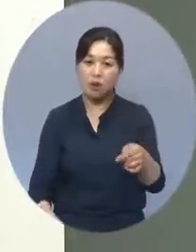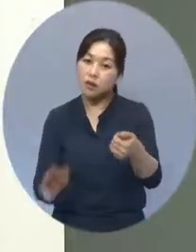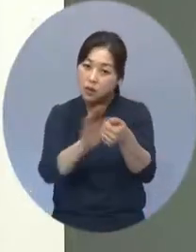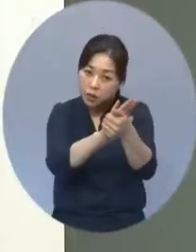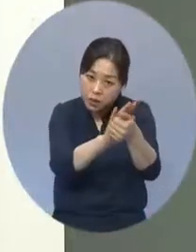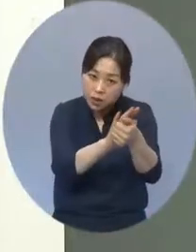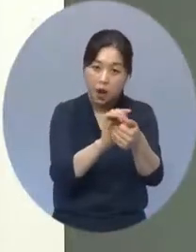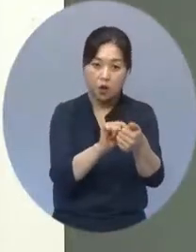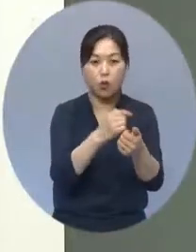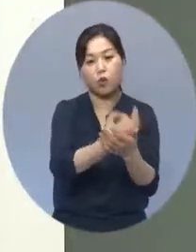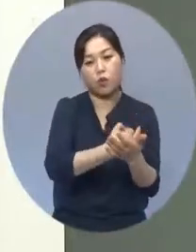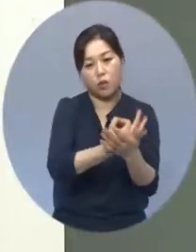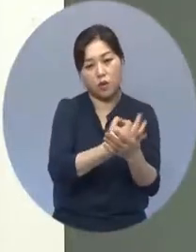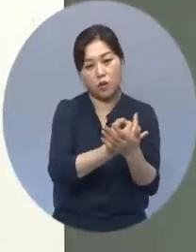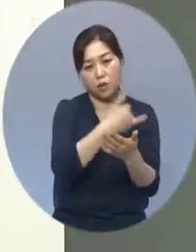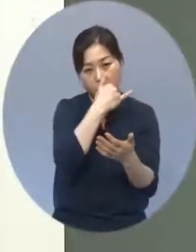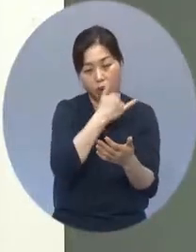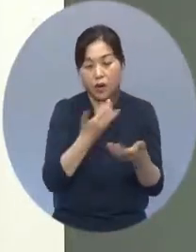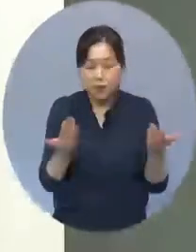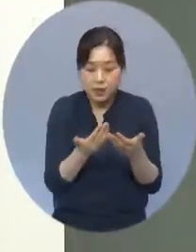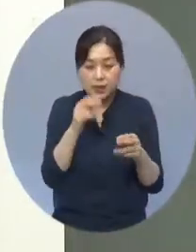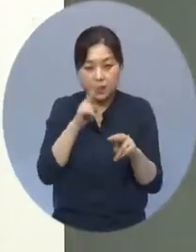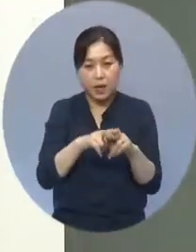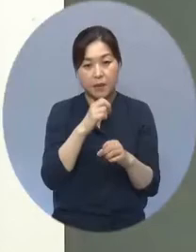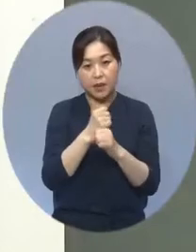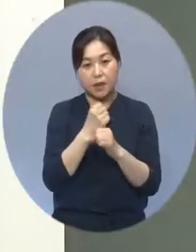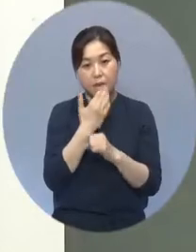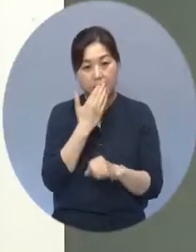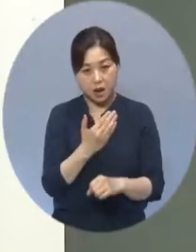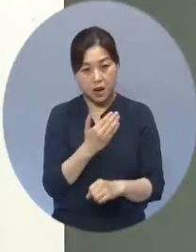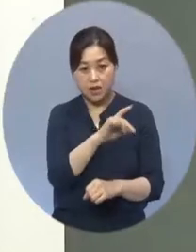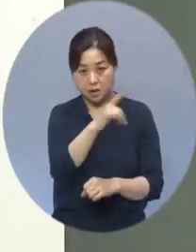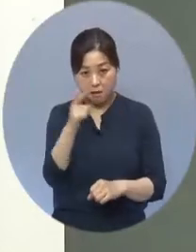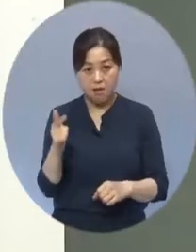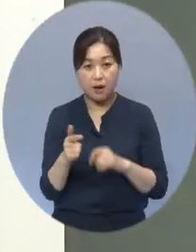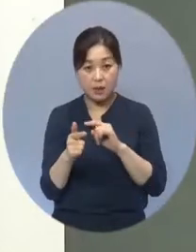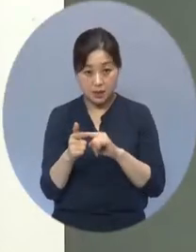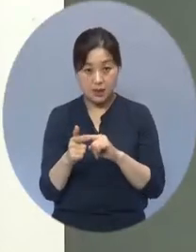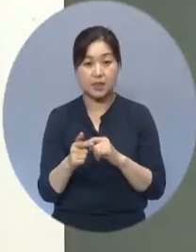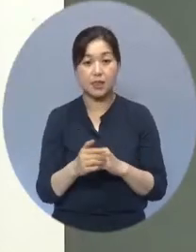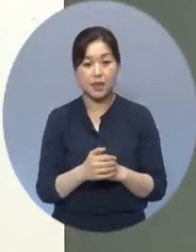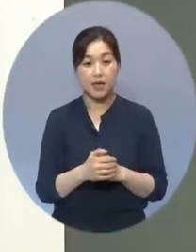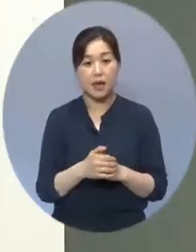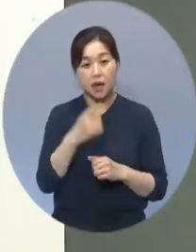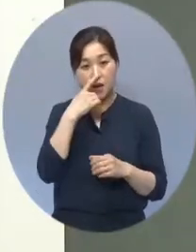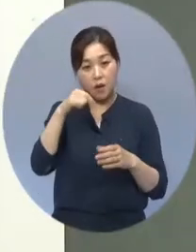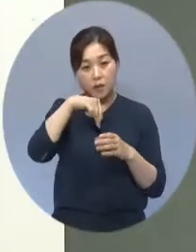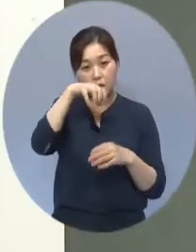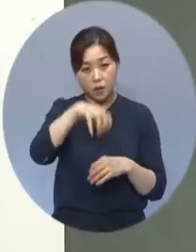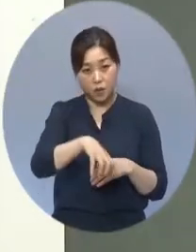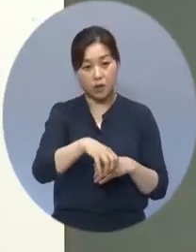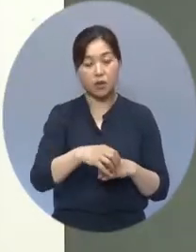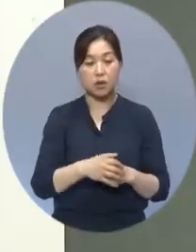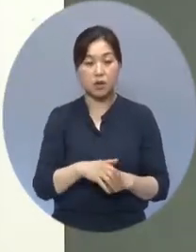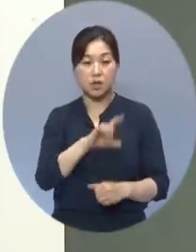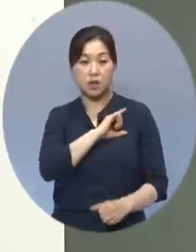서비스도 하고 돈도 벌고 일자리를 창출하고 막 이런 등등의 커피숍. 그래서 카페